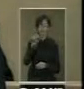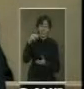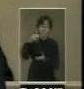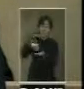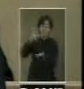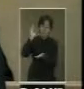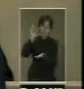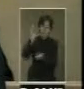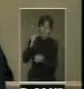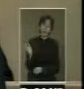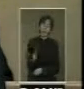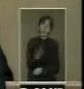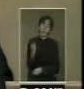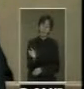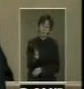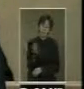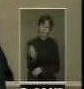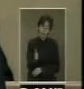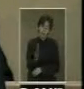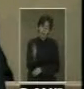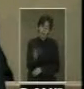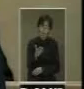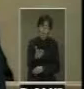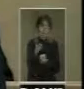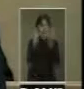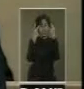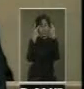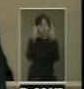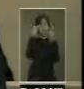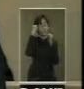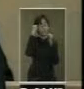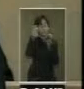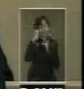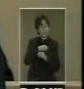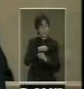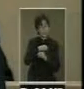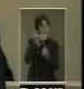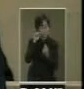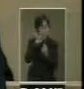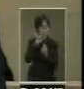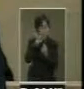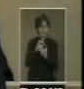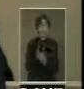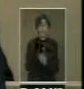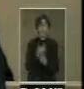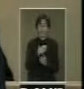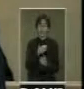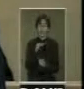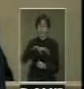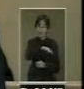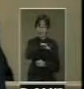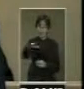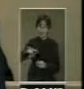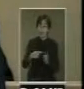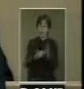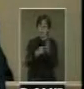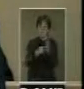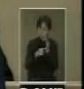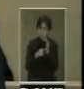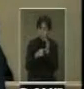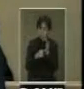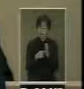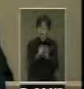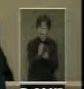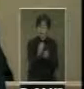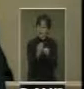พูดดังกล่าวนี้ผมคิดว่ายัตติที่ท่านนายกมีเจตนารมณ์ที่จะเสนอให้เพื่อนสมาชิกได้ช่วยกันให้